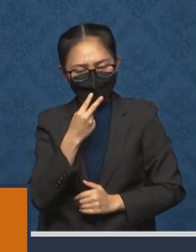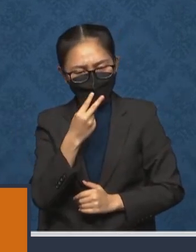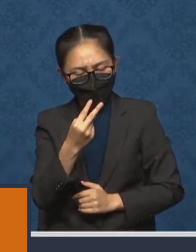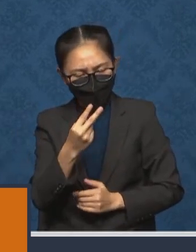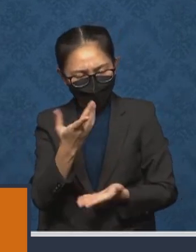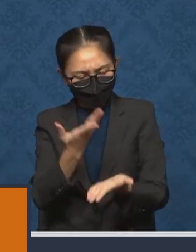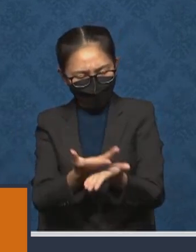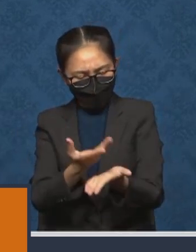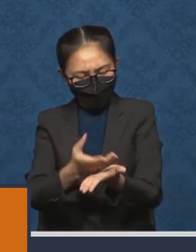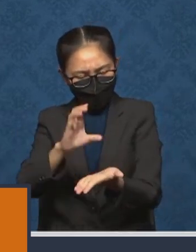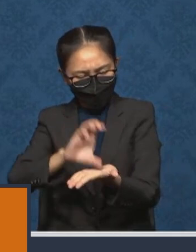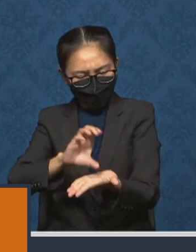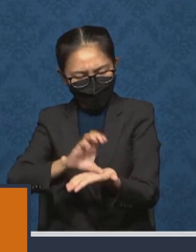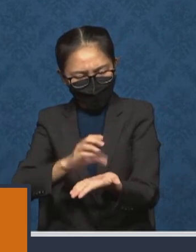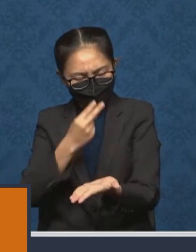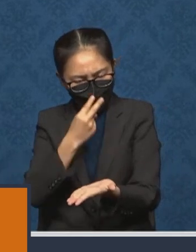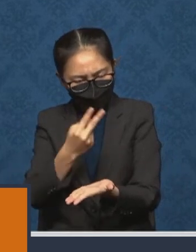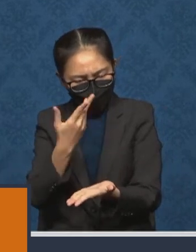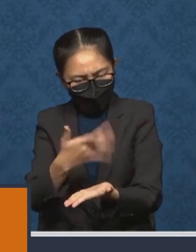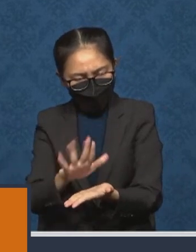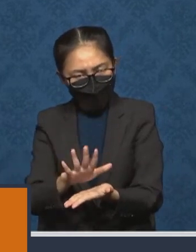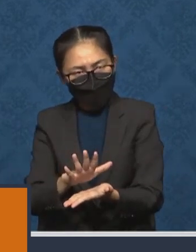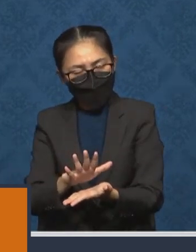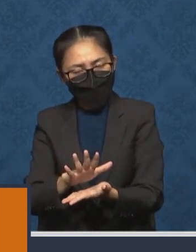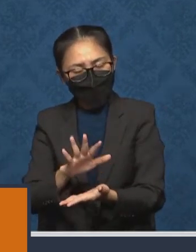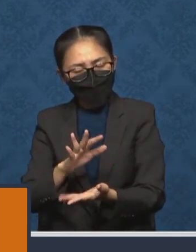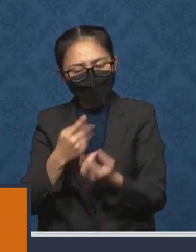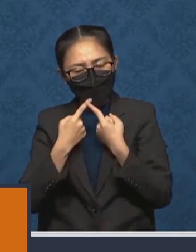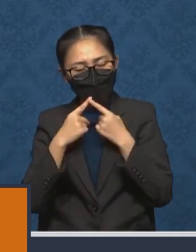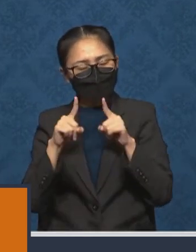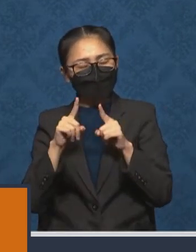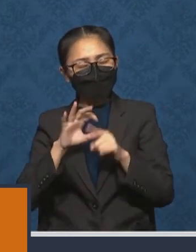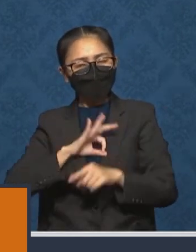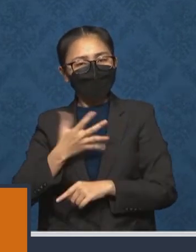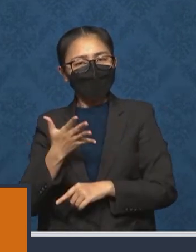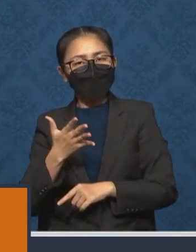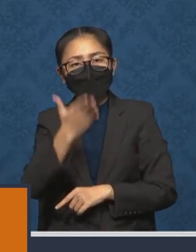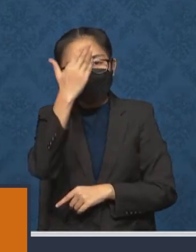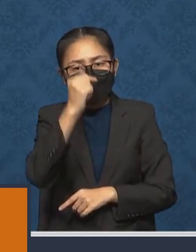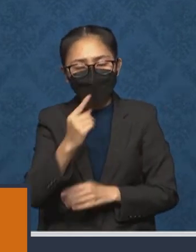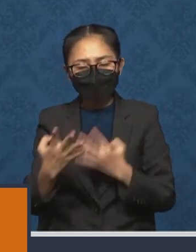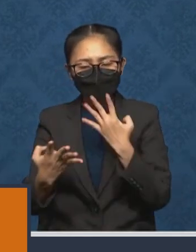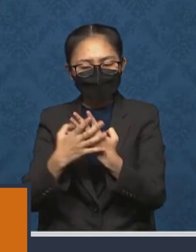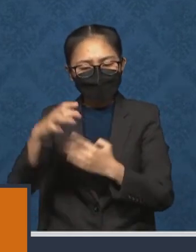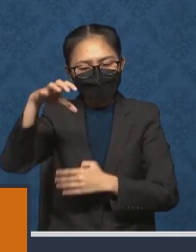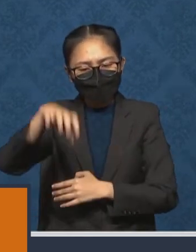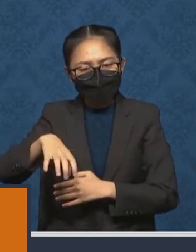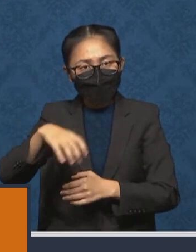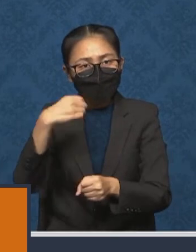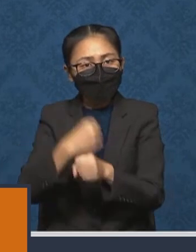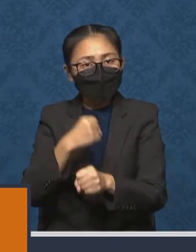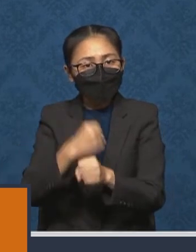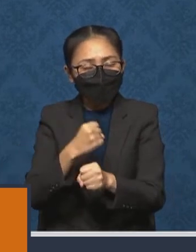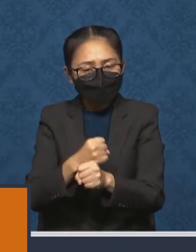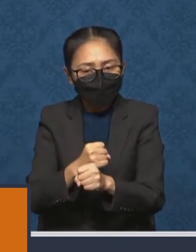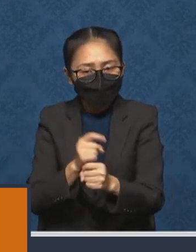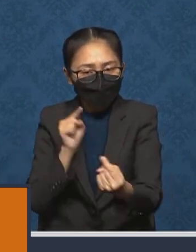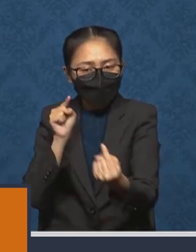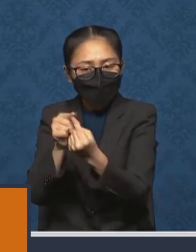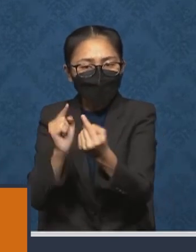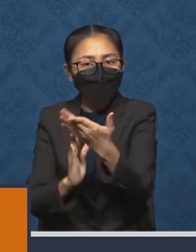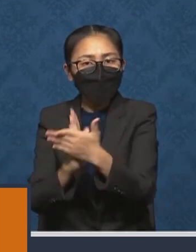ำงบประมาณของกรมราชทัณฑ์แล้วผมก็ไม่แปลกใจเลยครับว่าทำไมกรมราชทัณฑ์ถึงไม่เคยทำงานได้บรรลุเป้าหมายสัก